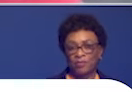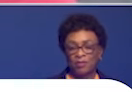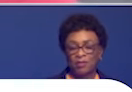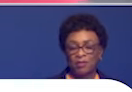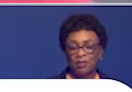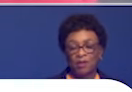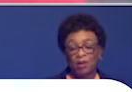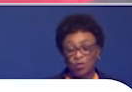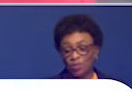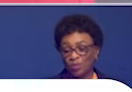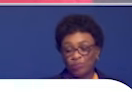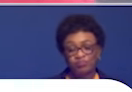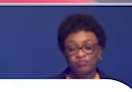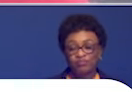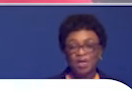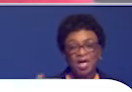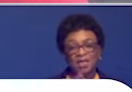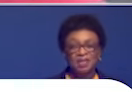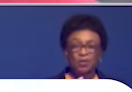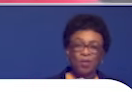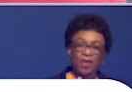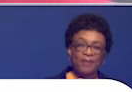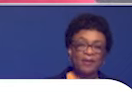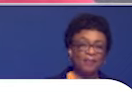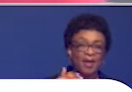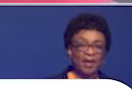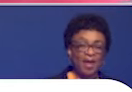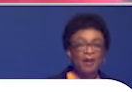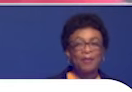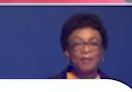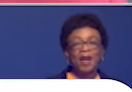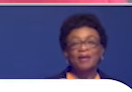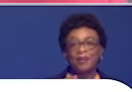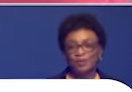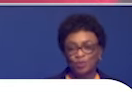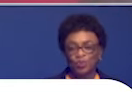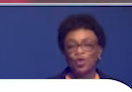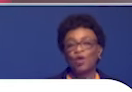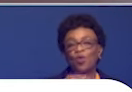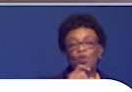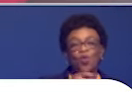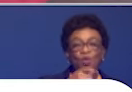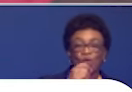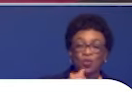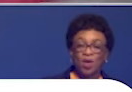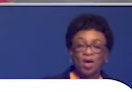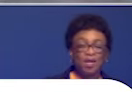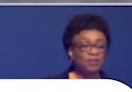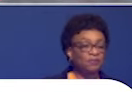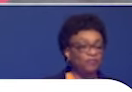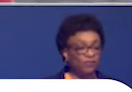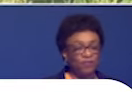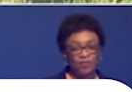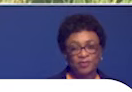lakiniikikaakwasikumbiliausikumoja, inakuwabaridi.Nisawatukwa kunywapombenakufanyamambomengine.